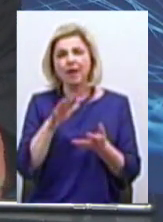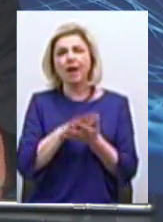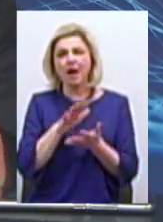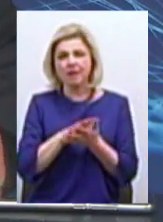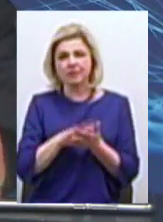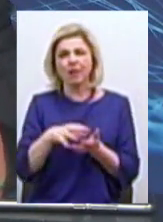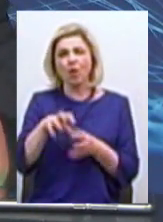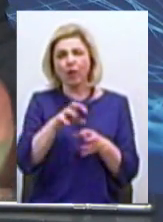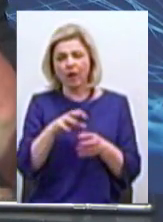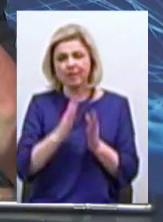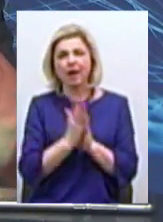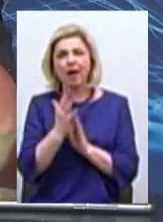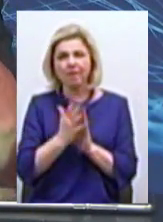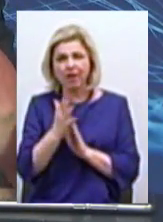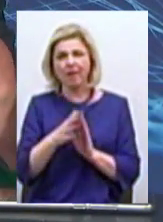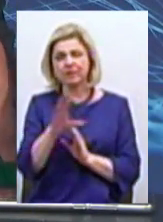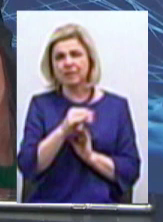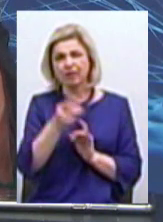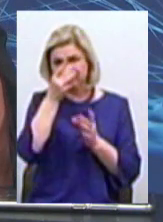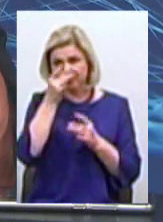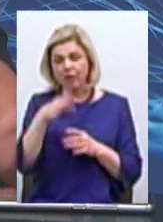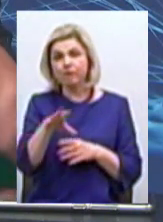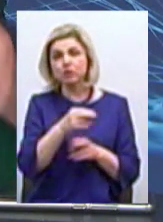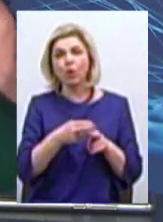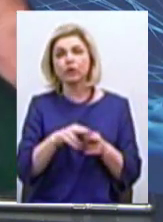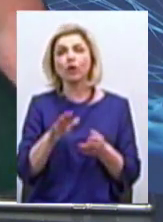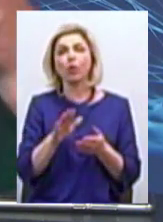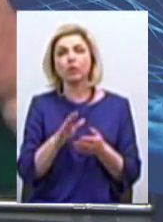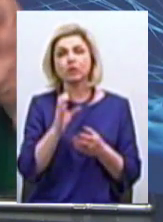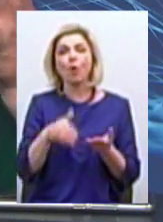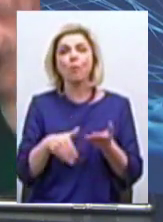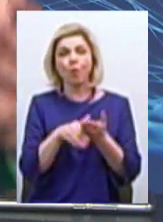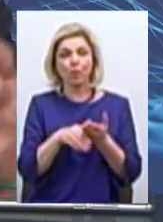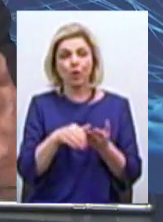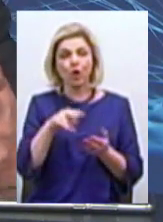весь очерет, все це з допомогою